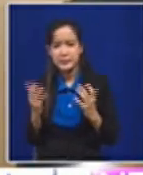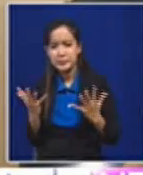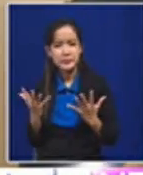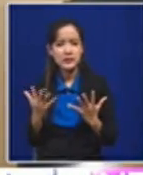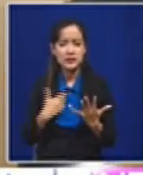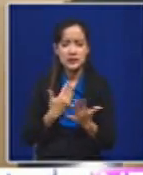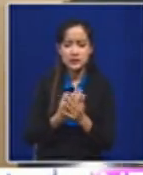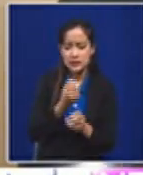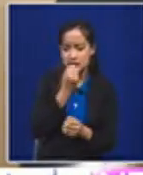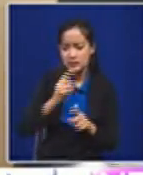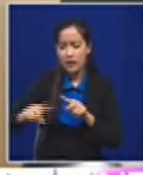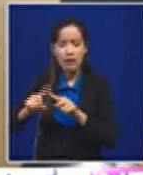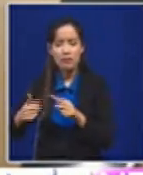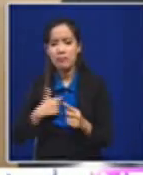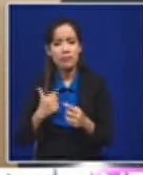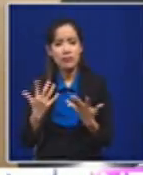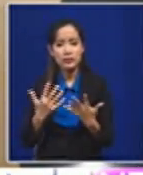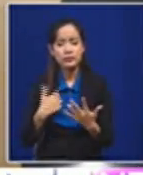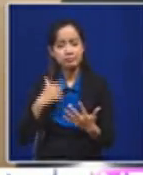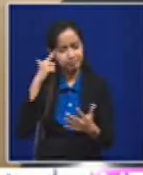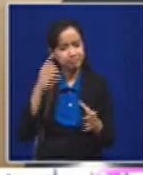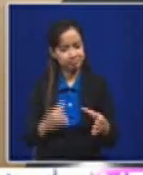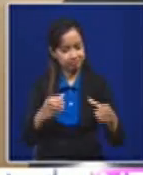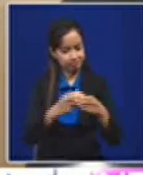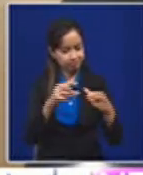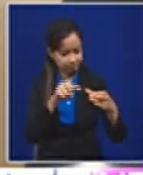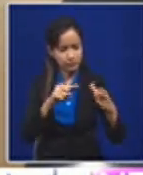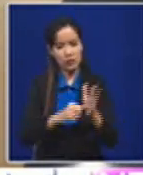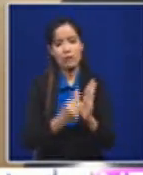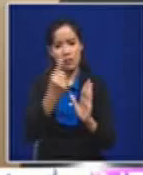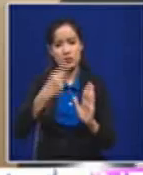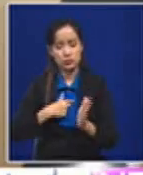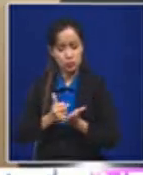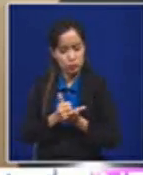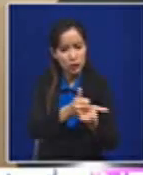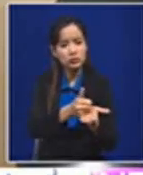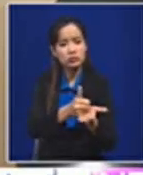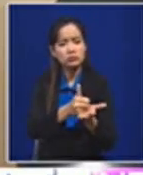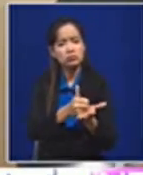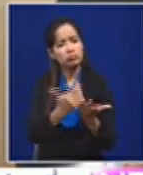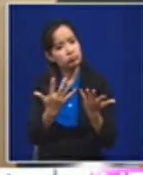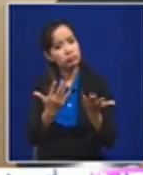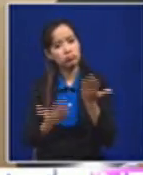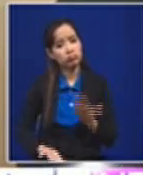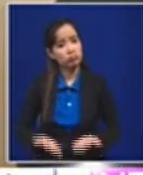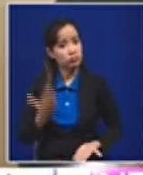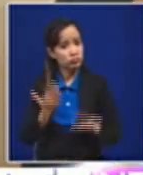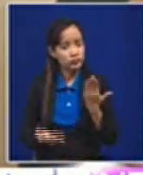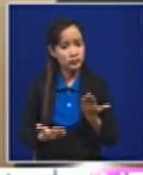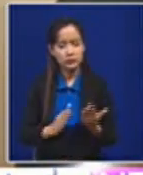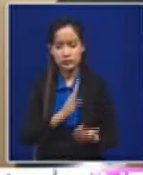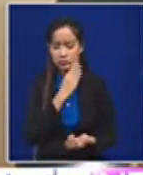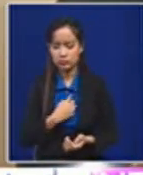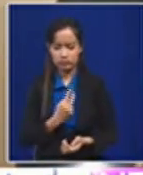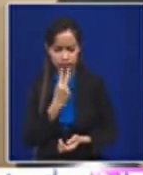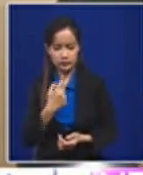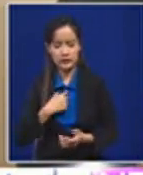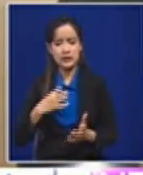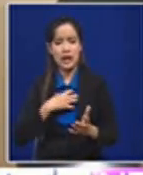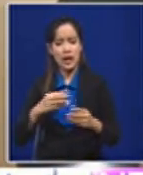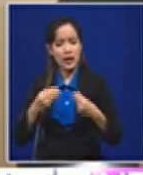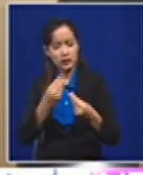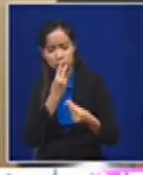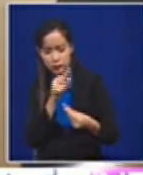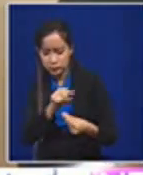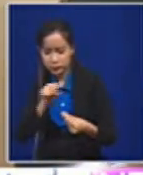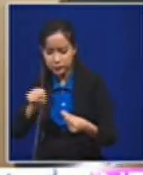ไม่มีเงินทำกินเนี่ยนะครับตรงนี้อาจจะเป็นกลุ่มแรกที่เราลงไปให้ความช่วยเหลือหรือเราอาจจะมองว่าเราอยากจะทำจังหวัดใดจังหวัดหนึ่งเ